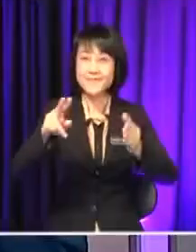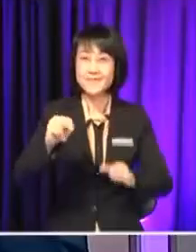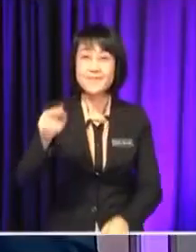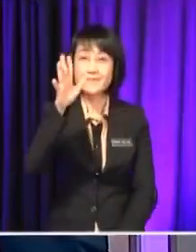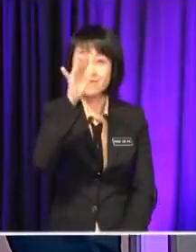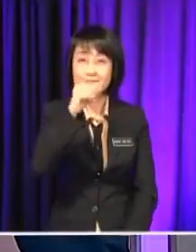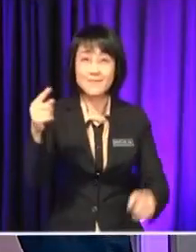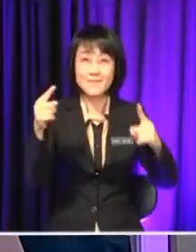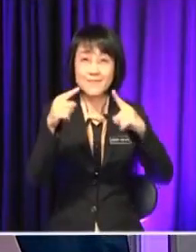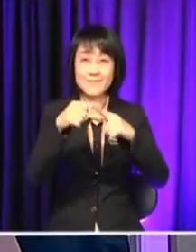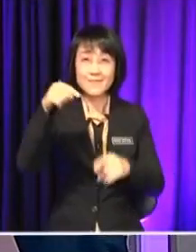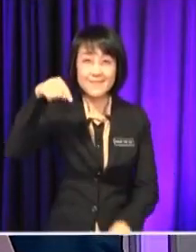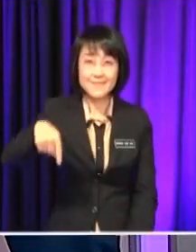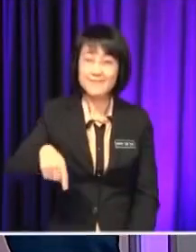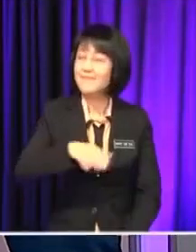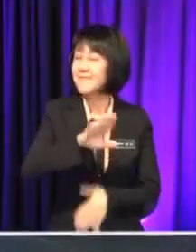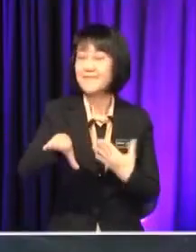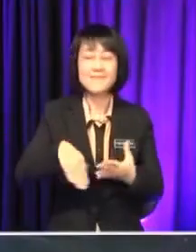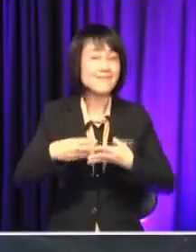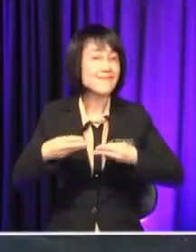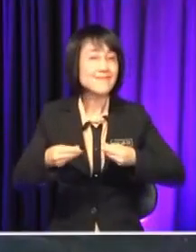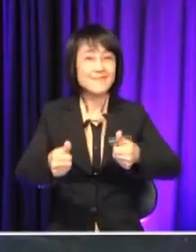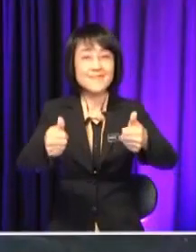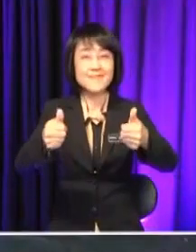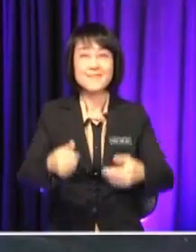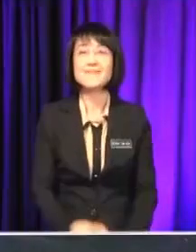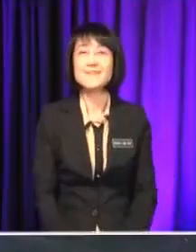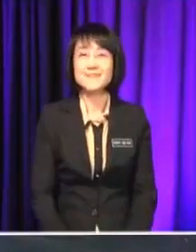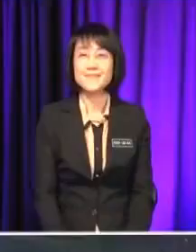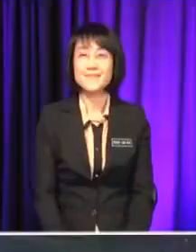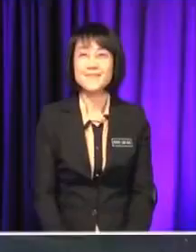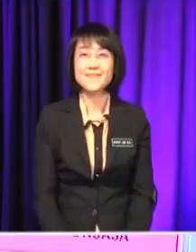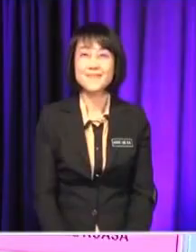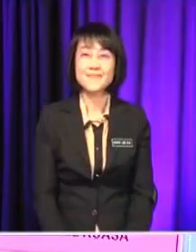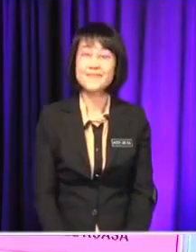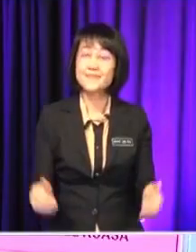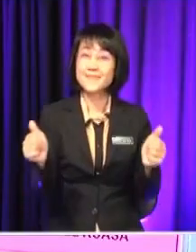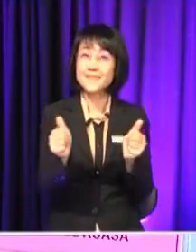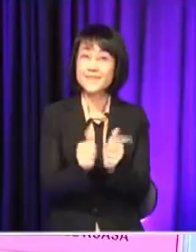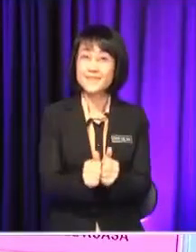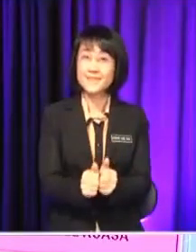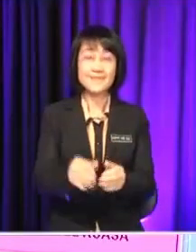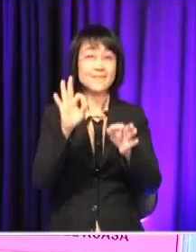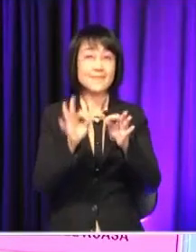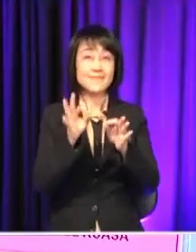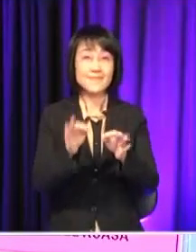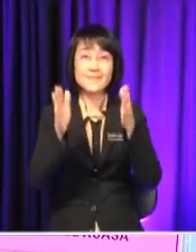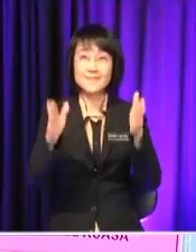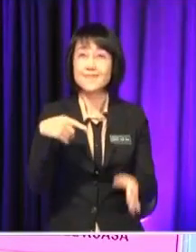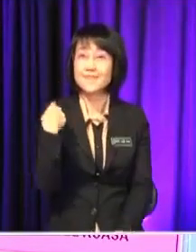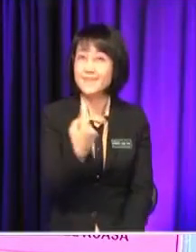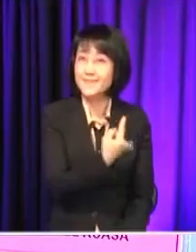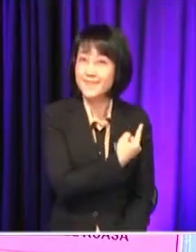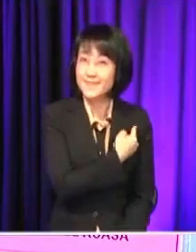semuanya berjalan lancar syukur alhamdulillah baik hari ini kita tidak berdoa Kita akan bersama dengan juru bahasa gitu yang